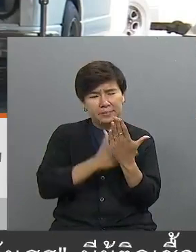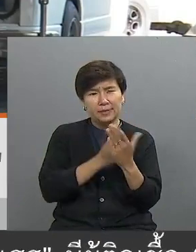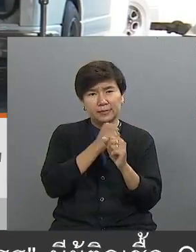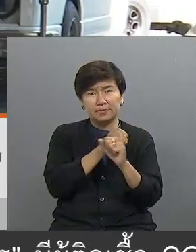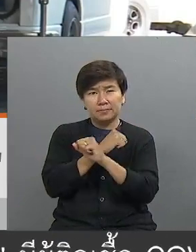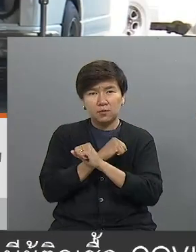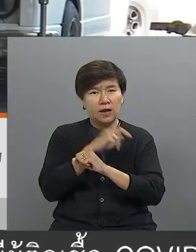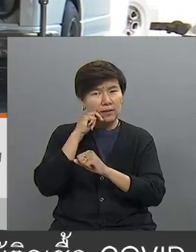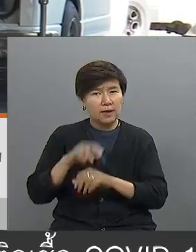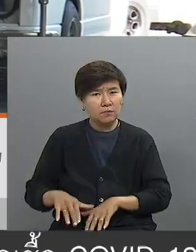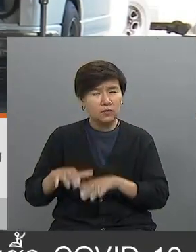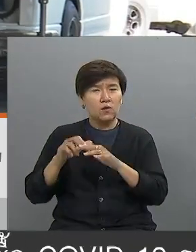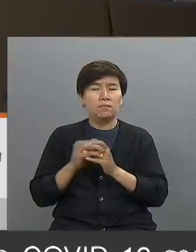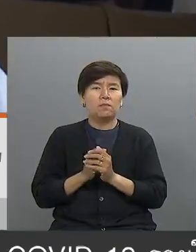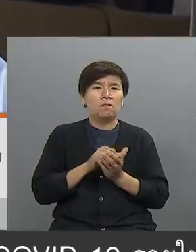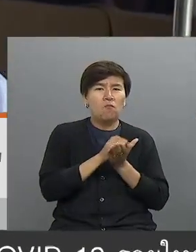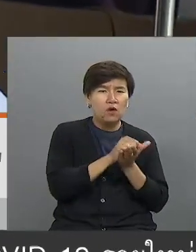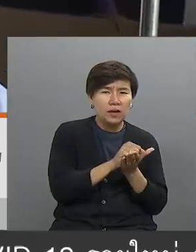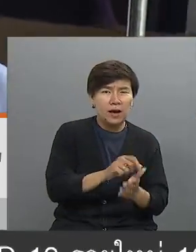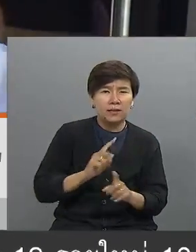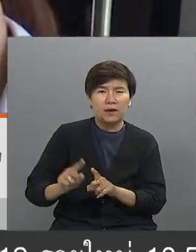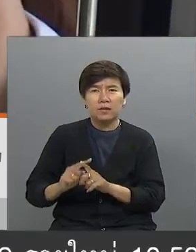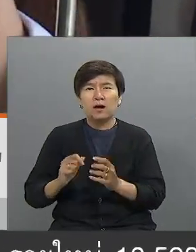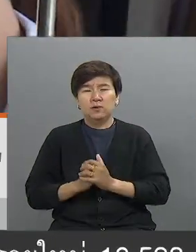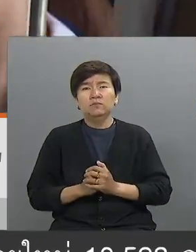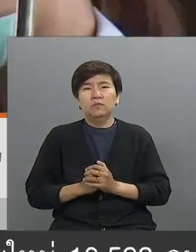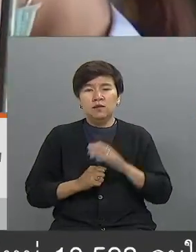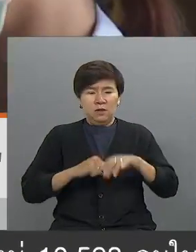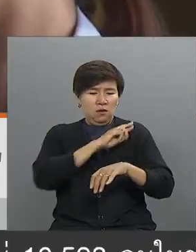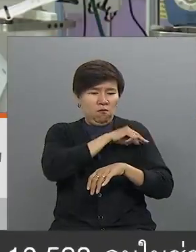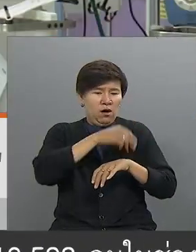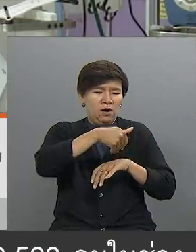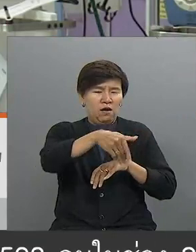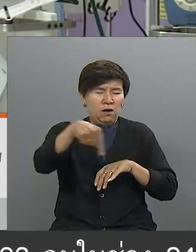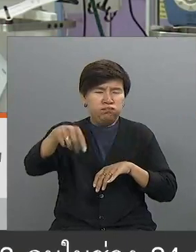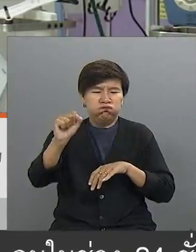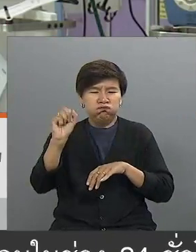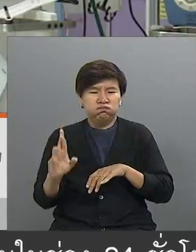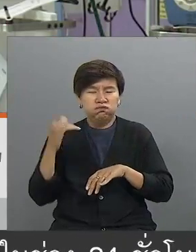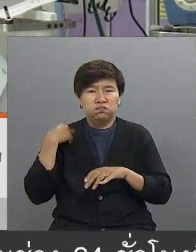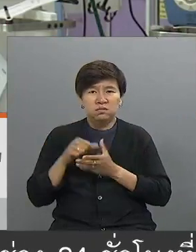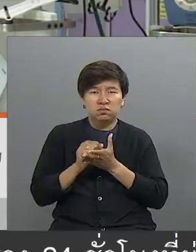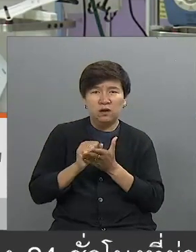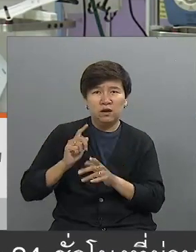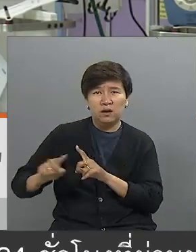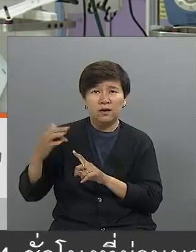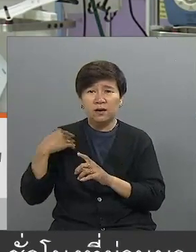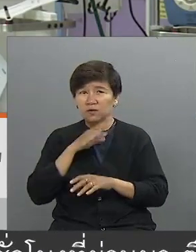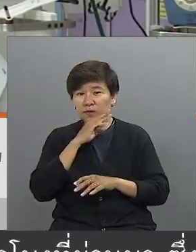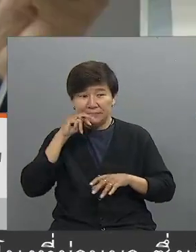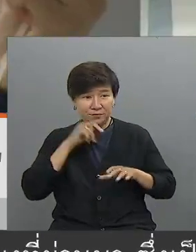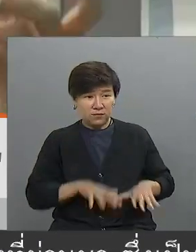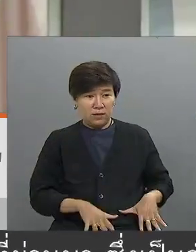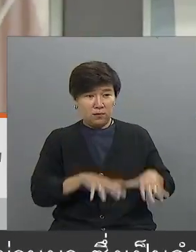านบริการและเตรียมจุดบริการสำรองนอกโรงพยาบาลสำรวจเส้นทางการขนย้ายผู้ป่วยหากเกิดน้ำท่วมโรงพยาบา